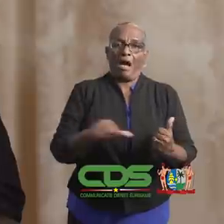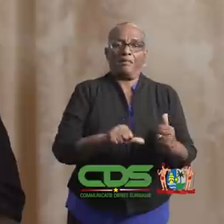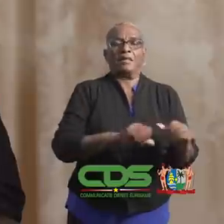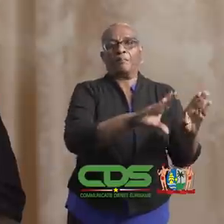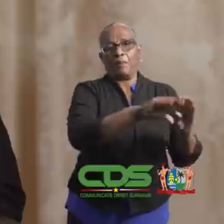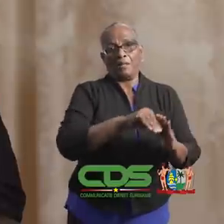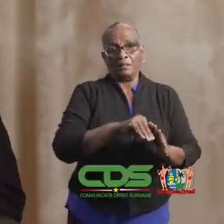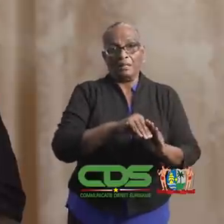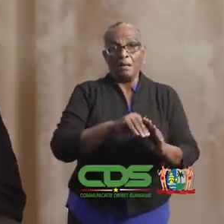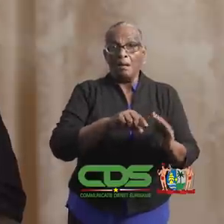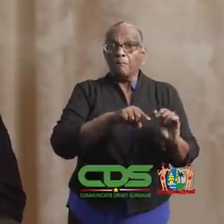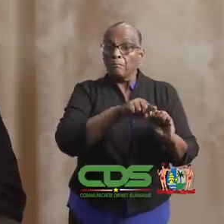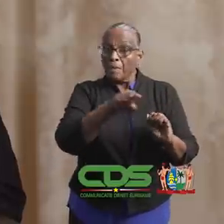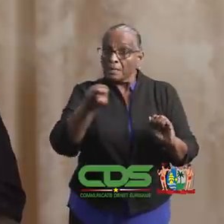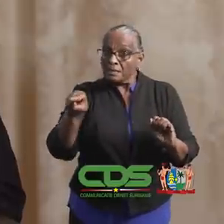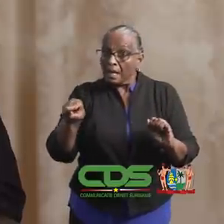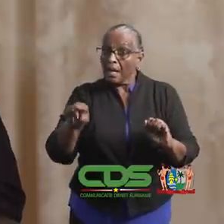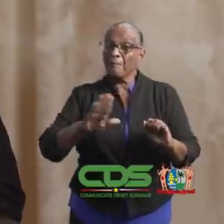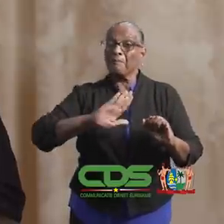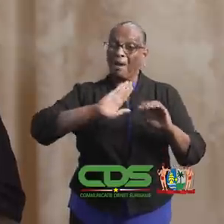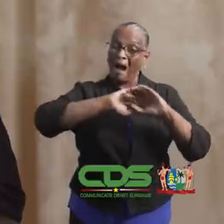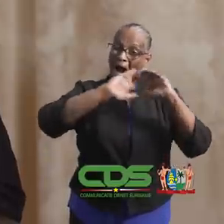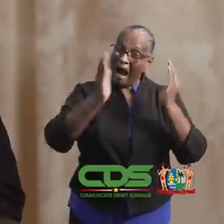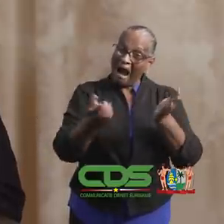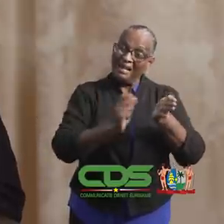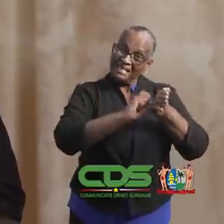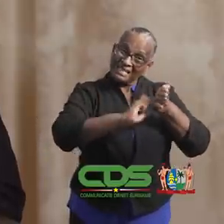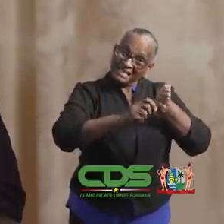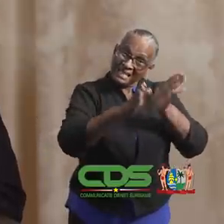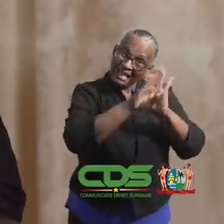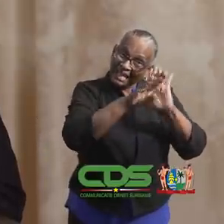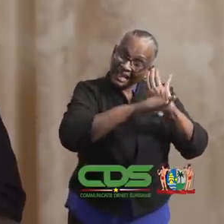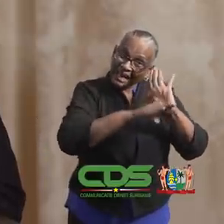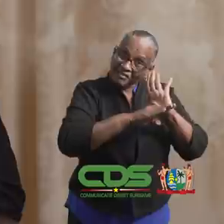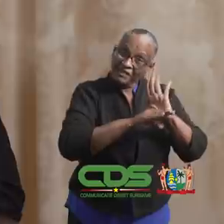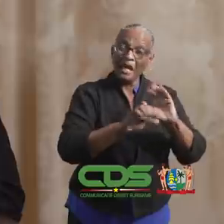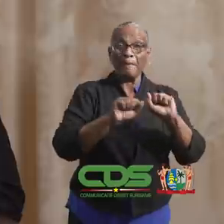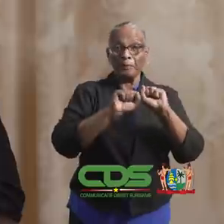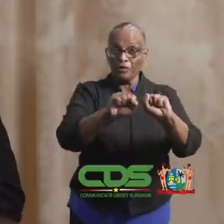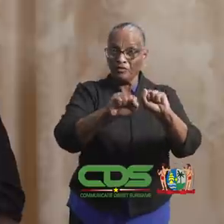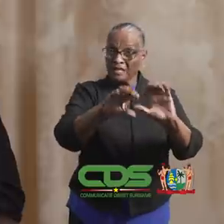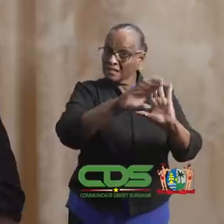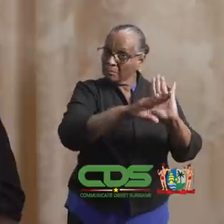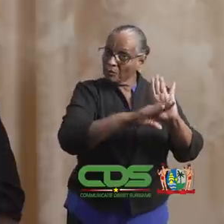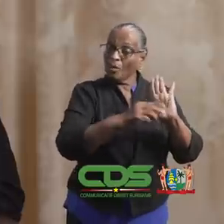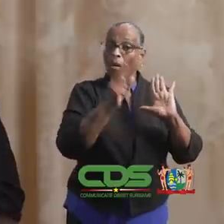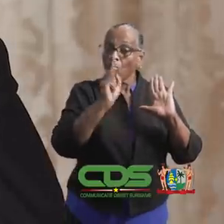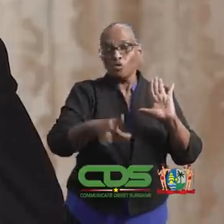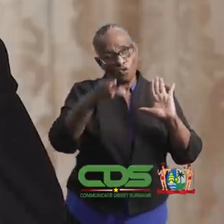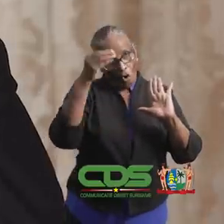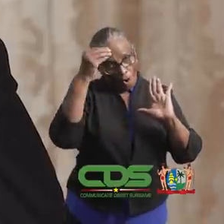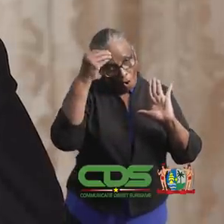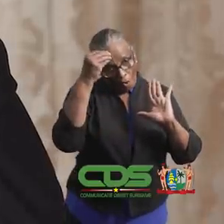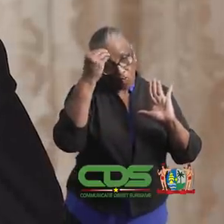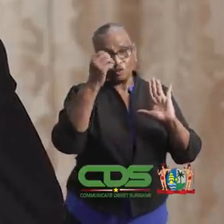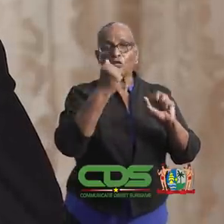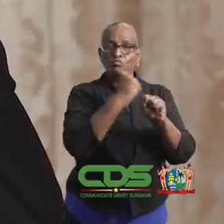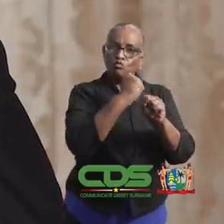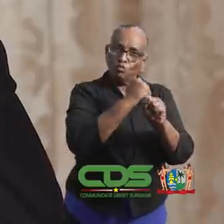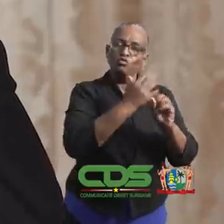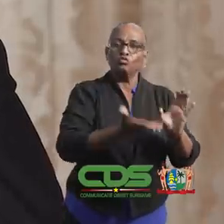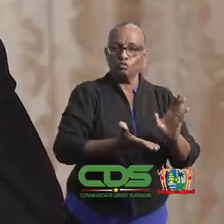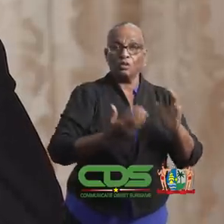dien verstande dat zij alle voorschriften en COVID-19 preventieprotocollen dringend in acht nemen. Beste